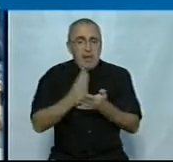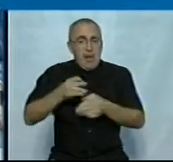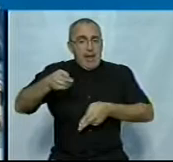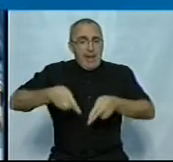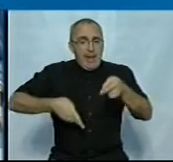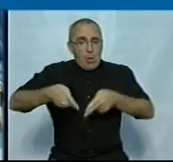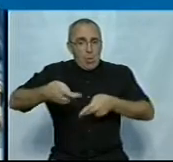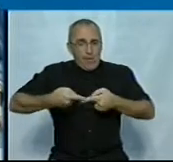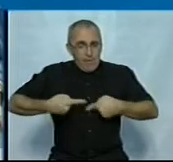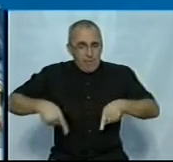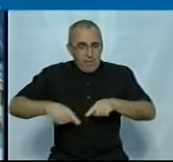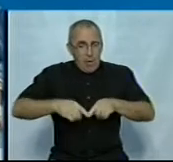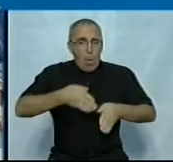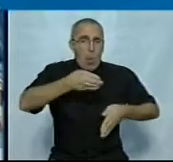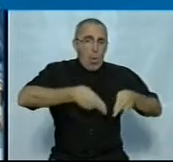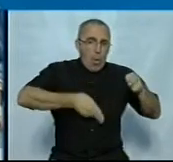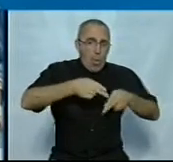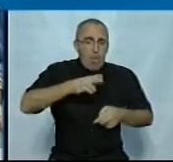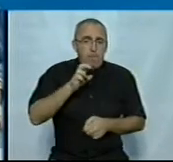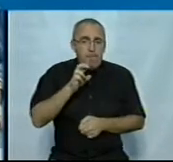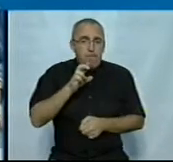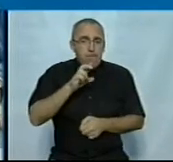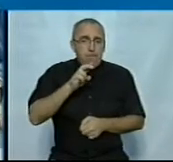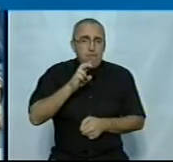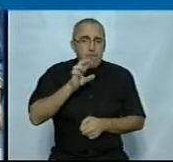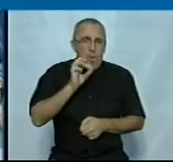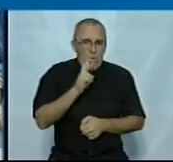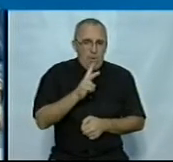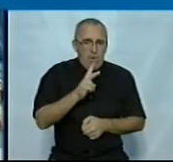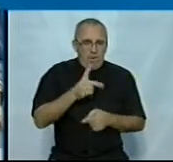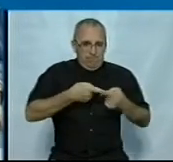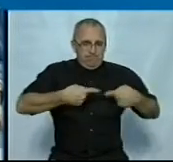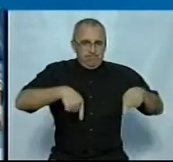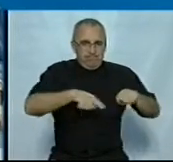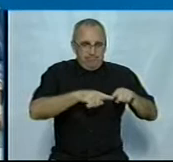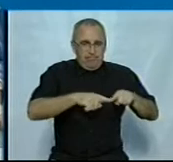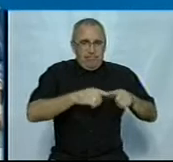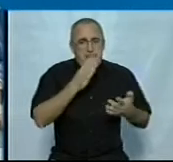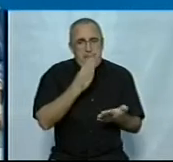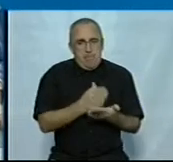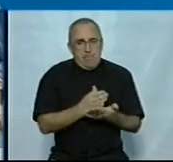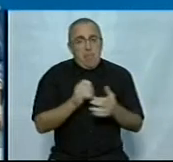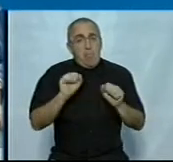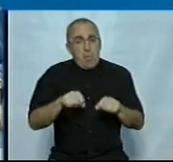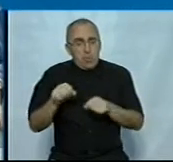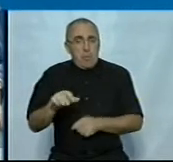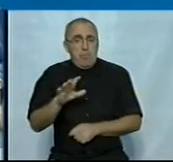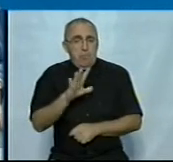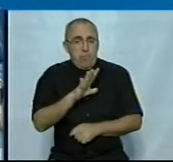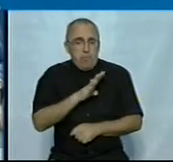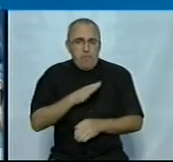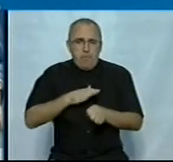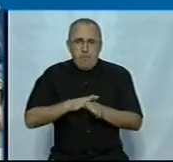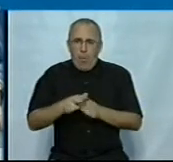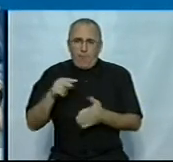хірургічні відділення, і операційні блокси, і блоки, і має можливість бути